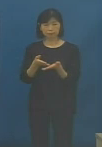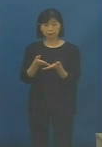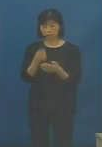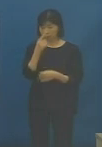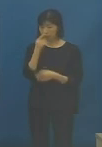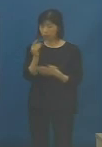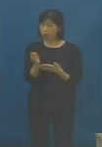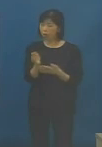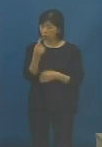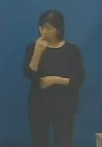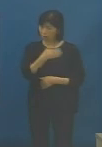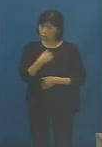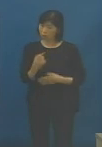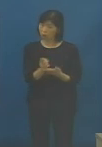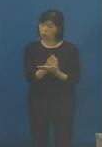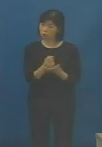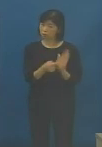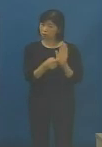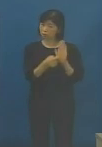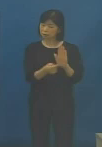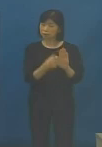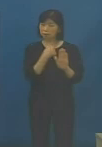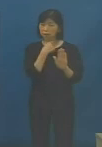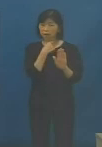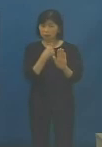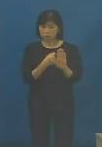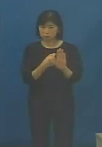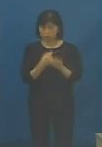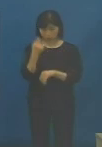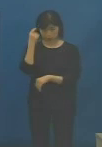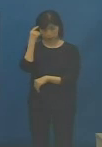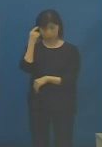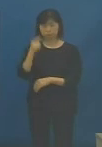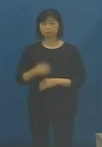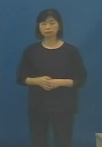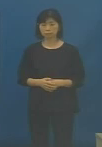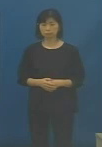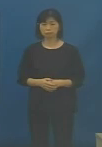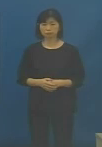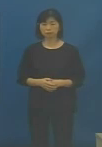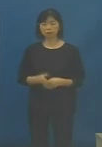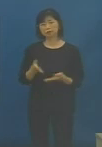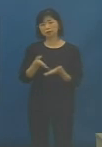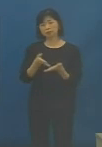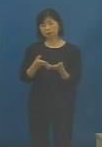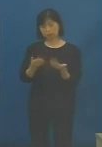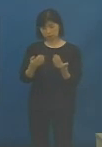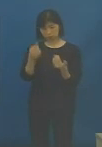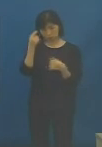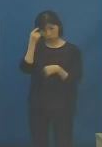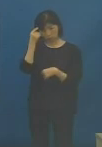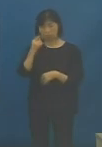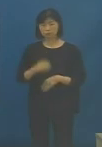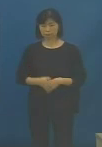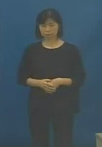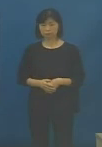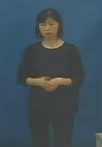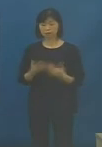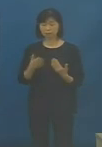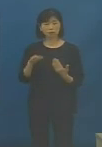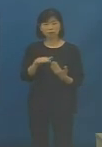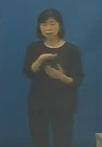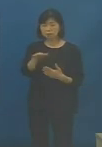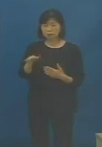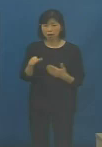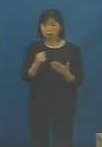ていただく必要があるかなと今ちょっと聞いてて思いました。ちょっと説明がいると思うんですが、多くの方々ご事